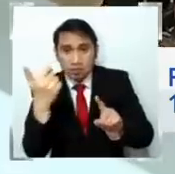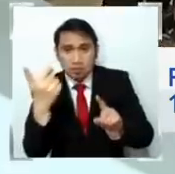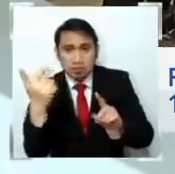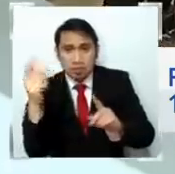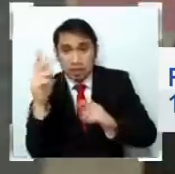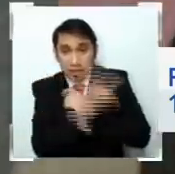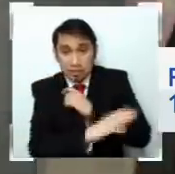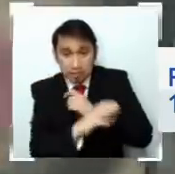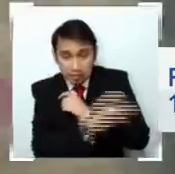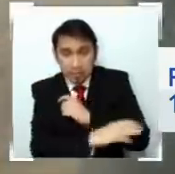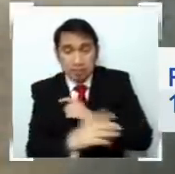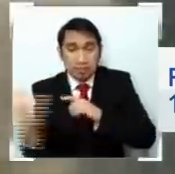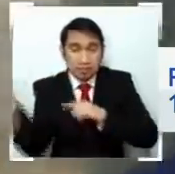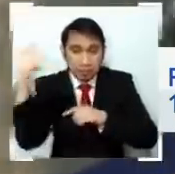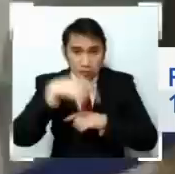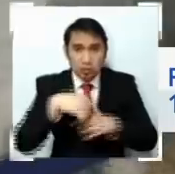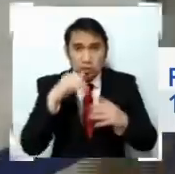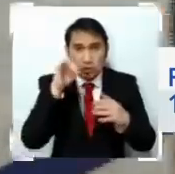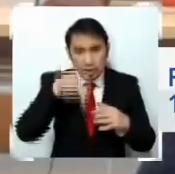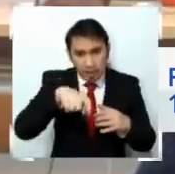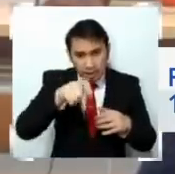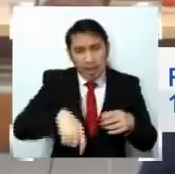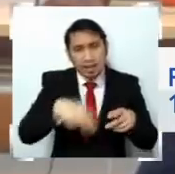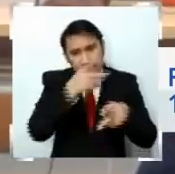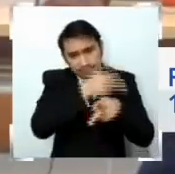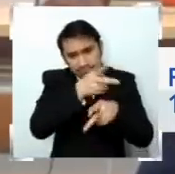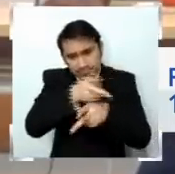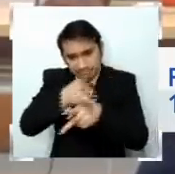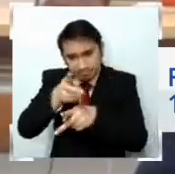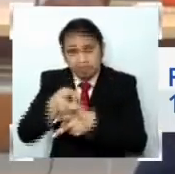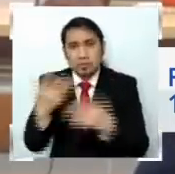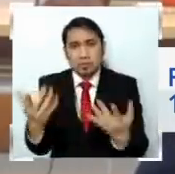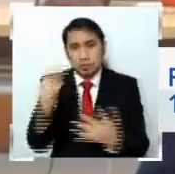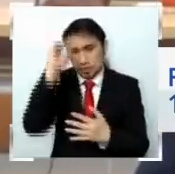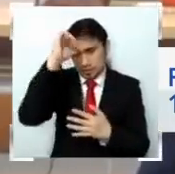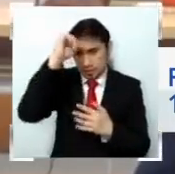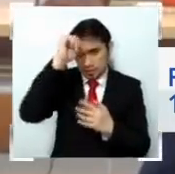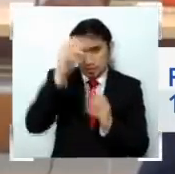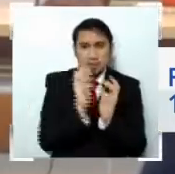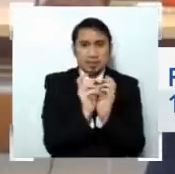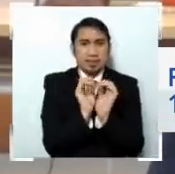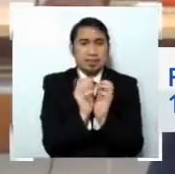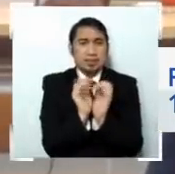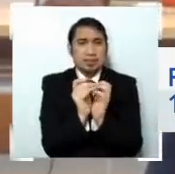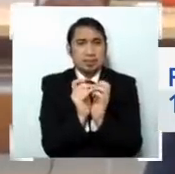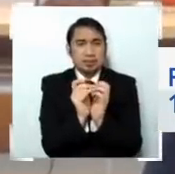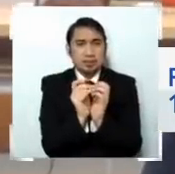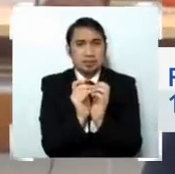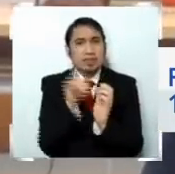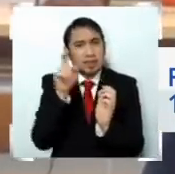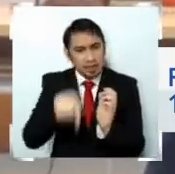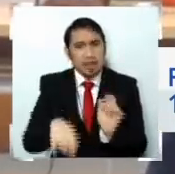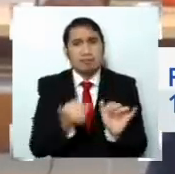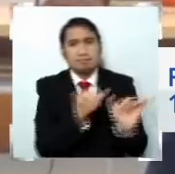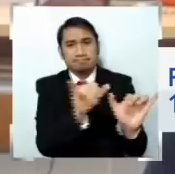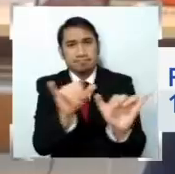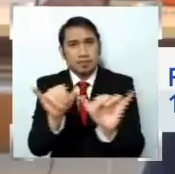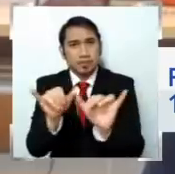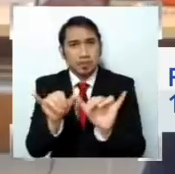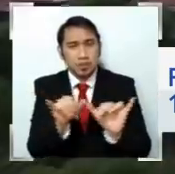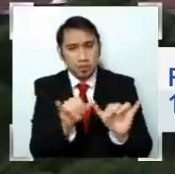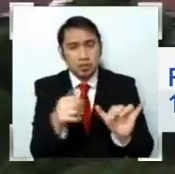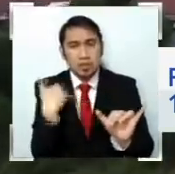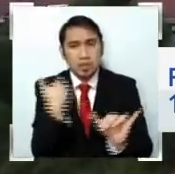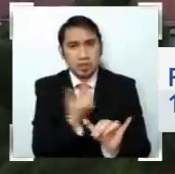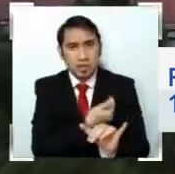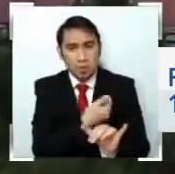bantayan maigi ang Delta variant across our borders. We cannot have non-uniformity in the implementation of our border